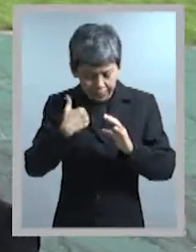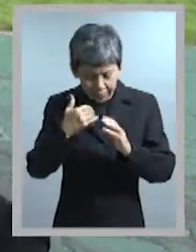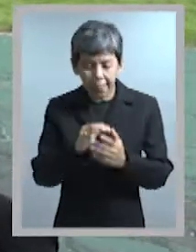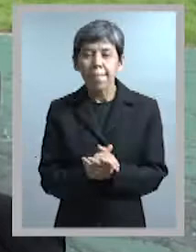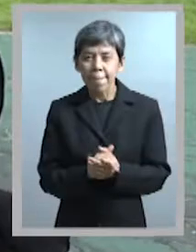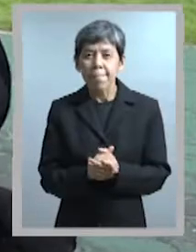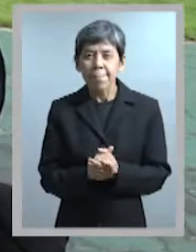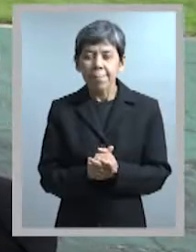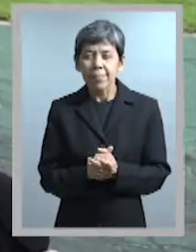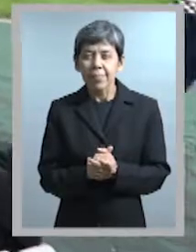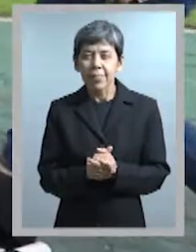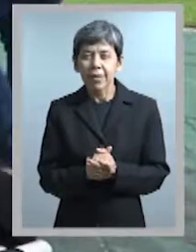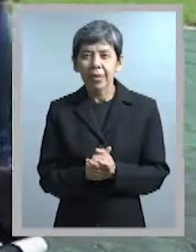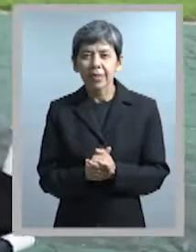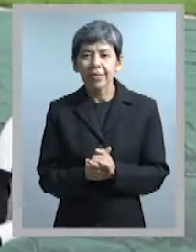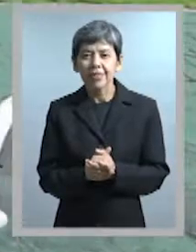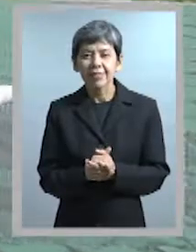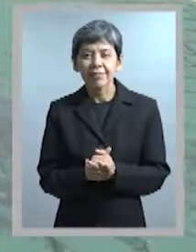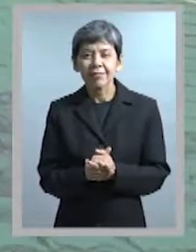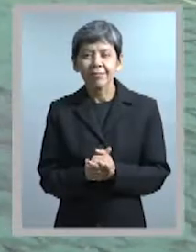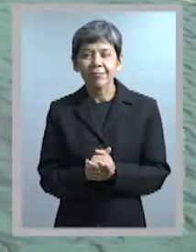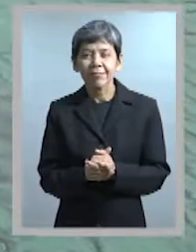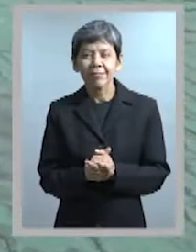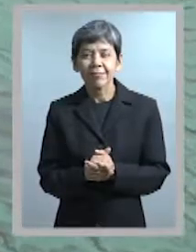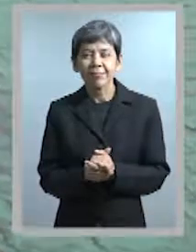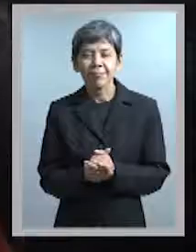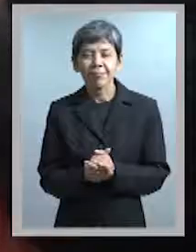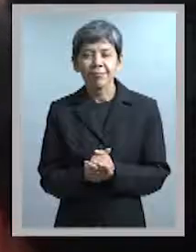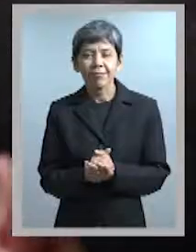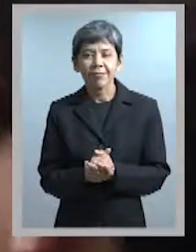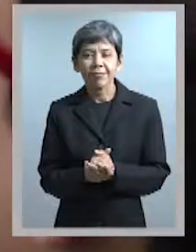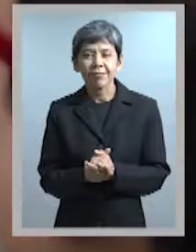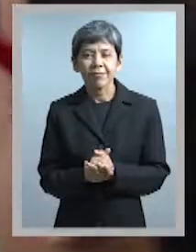แล้วก็